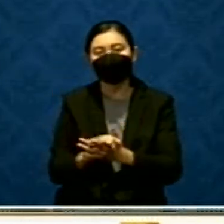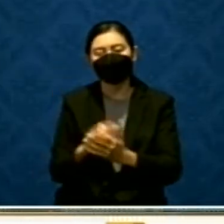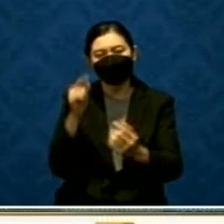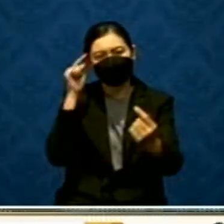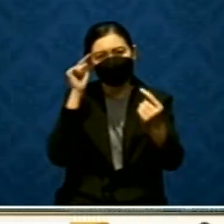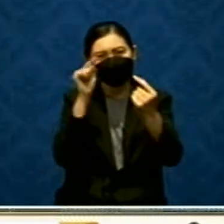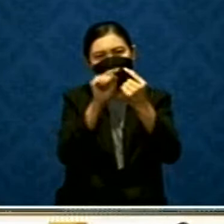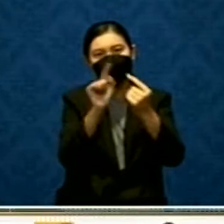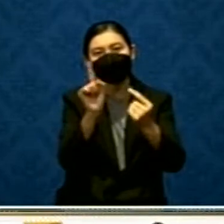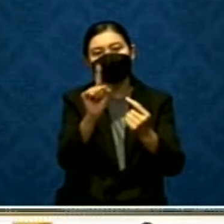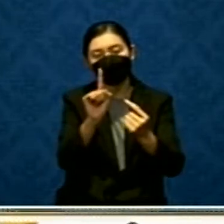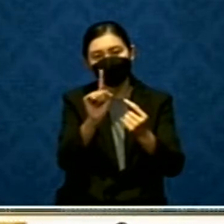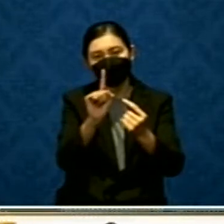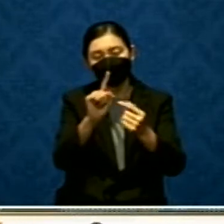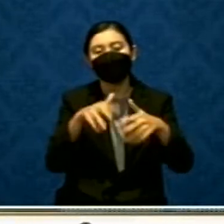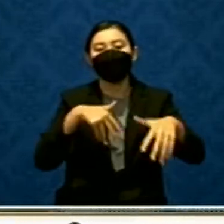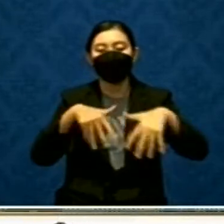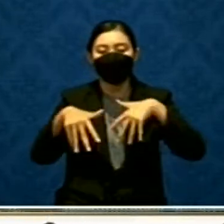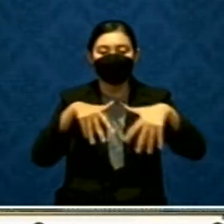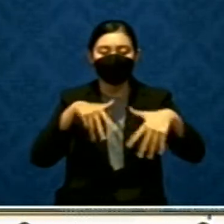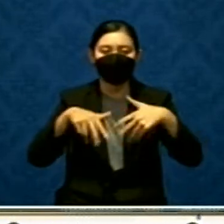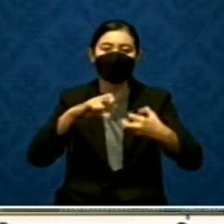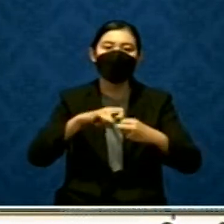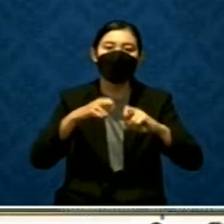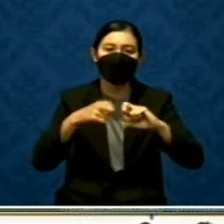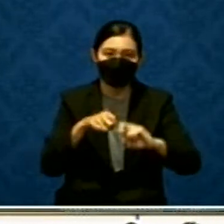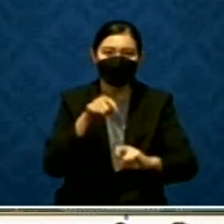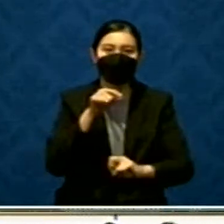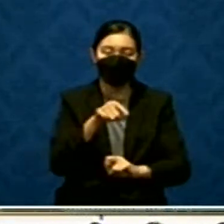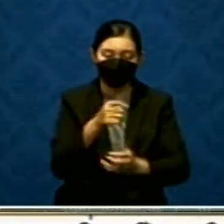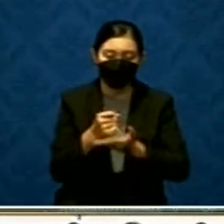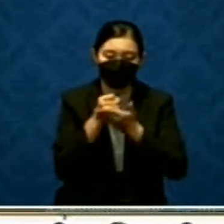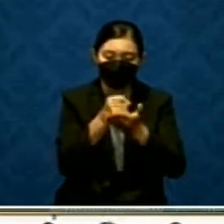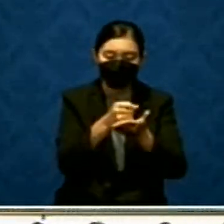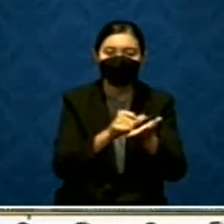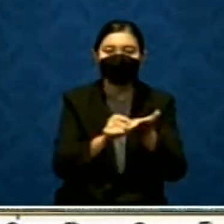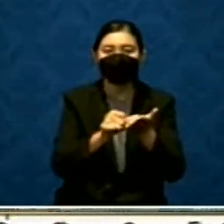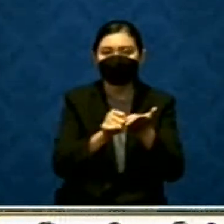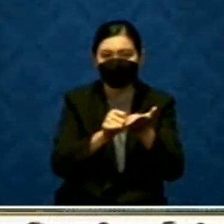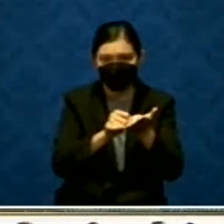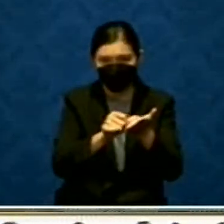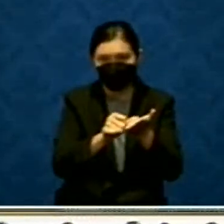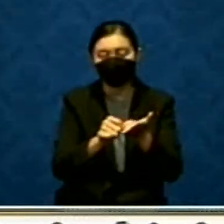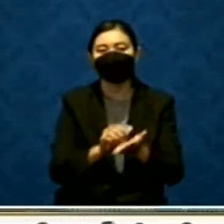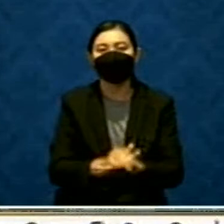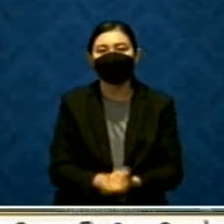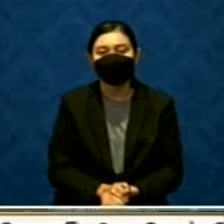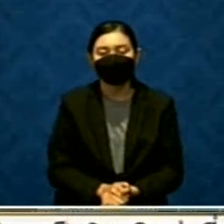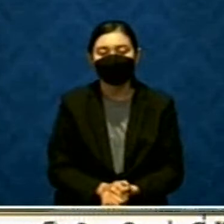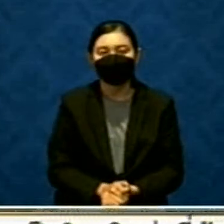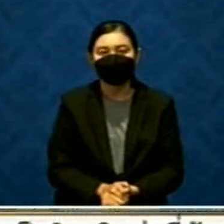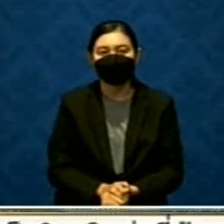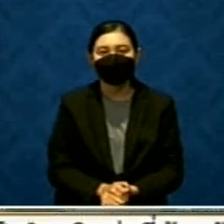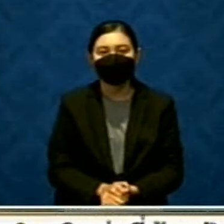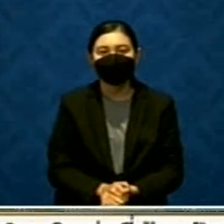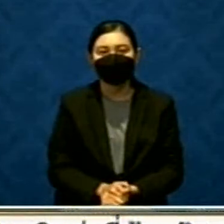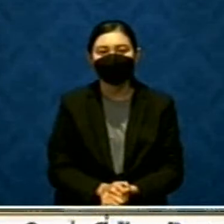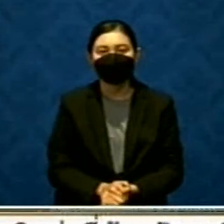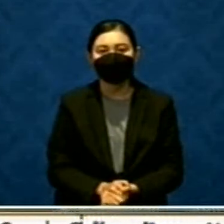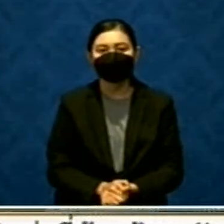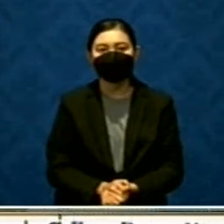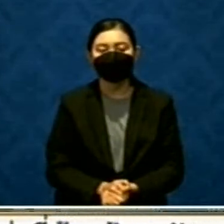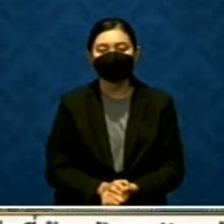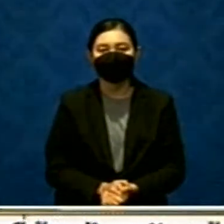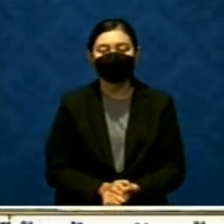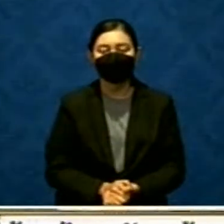ความเดือดร้อนของพี่น้องประชาชนนะครับแล้วก็ความเร่งด่วนในการแก้ไขปัญหาต่างๆนะครับส่วนอีก